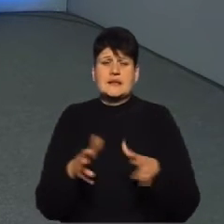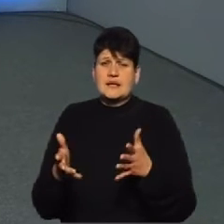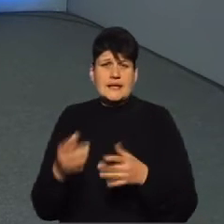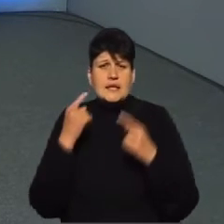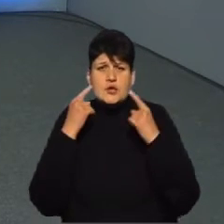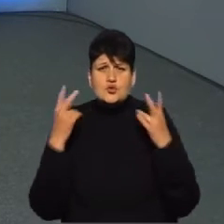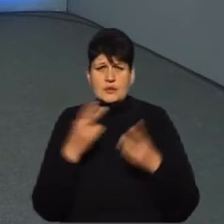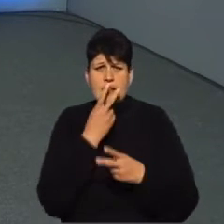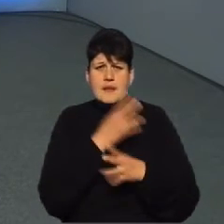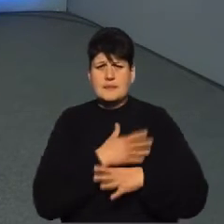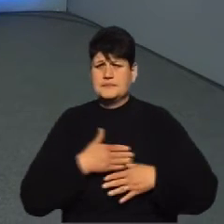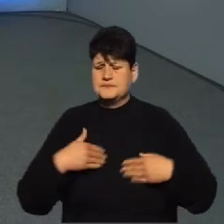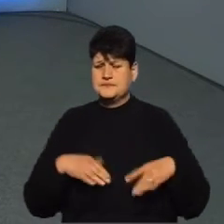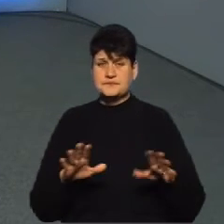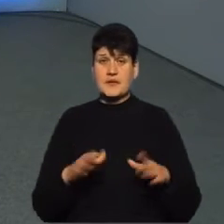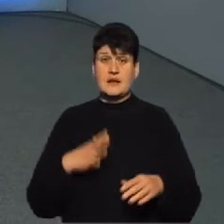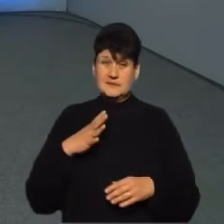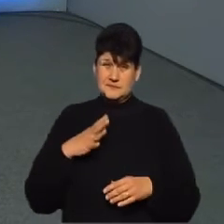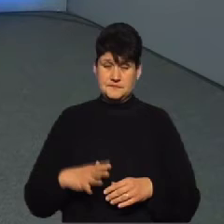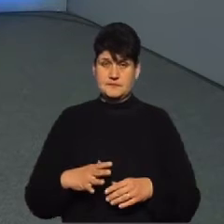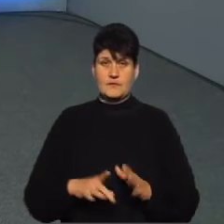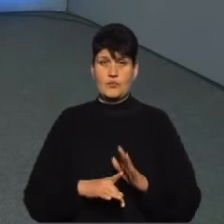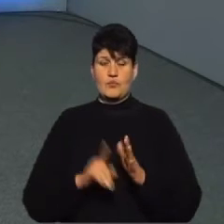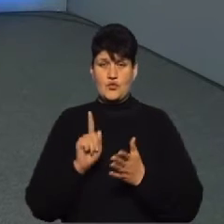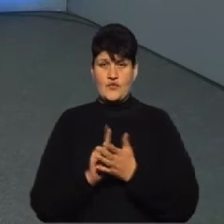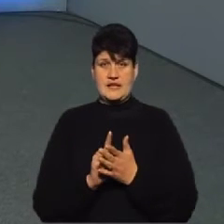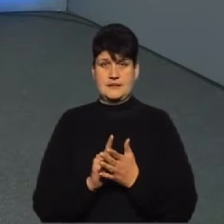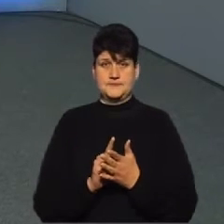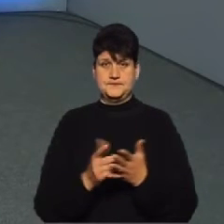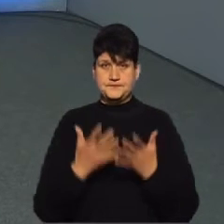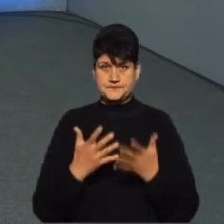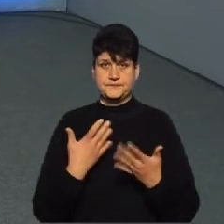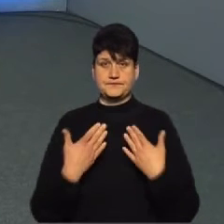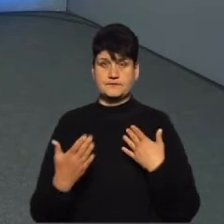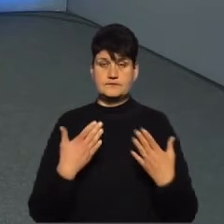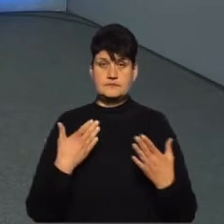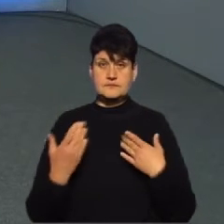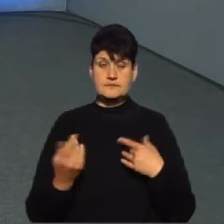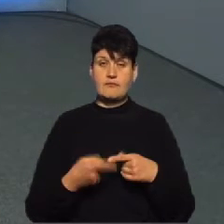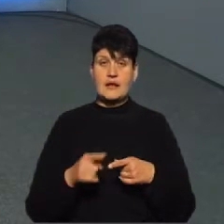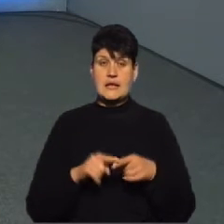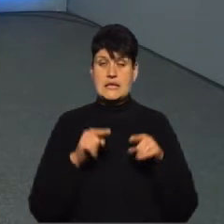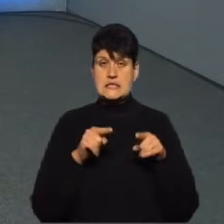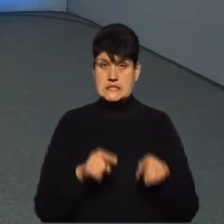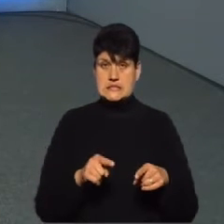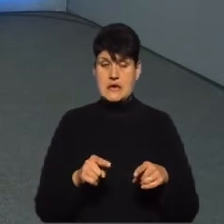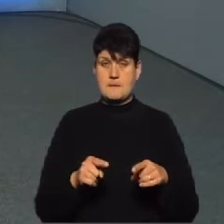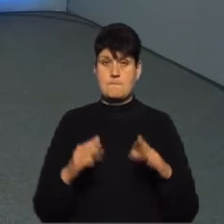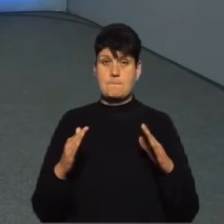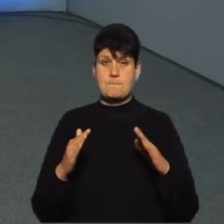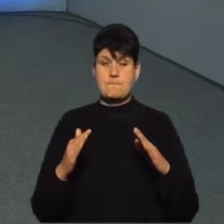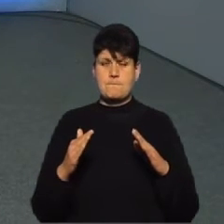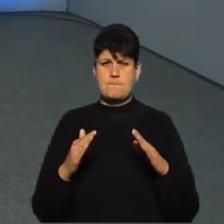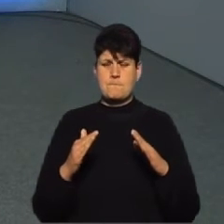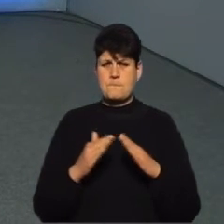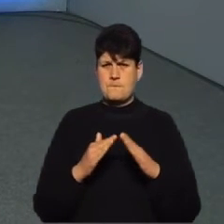мушу з'ясовувати ці взаємини. І оця, скажімо так, побутова необлаштованість, ще, особливо коли я